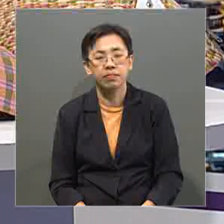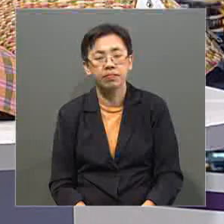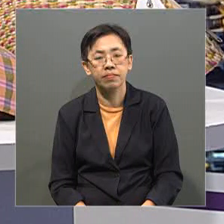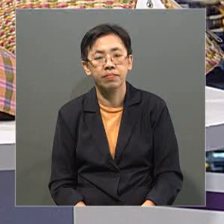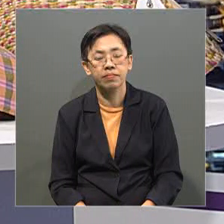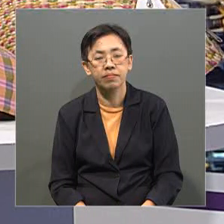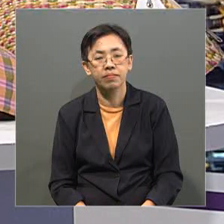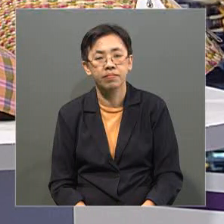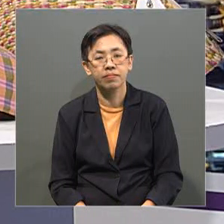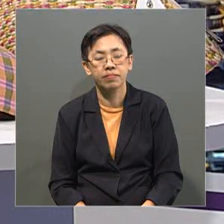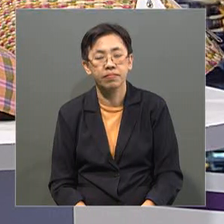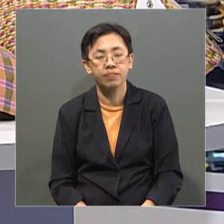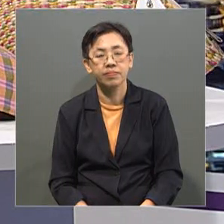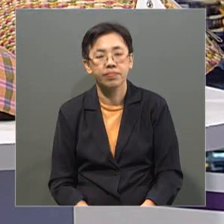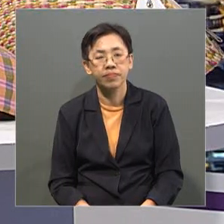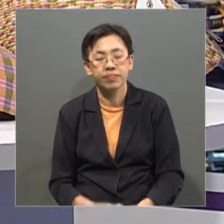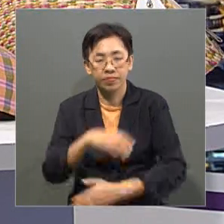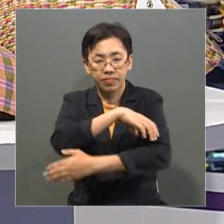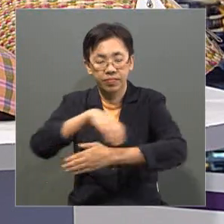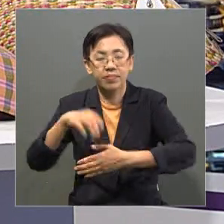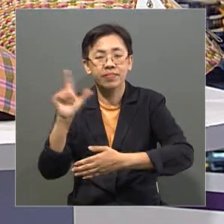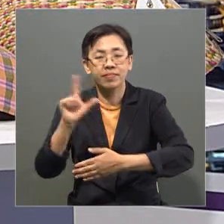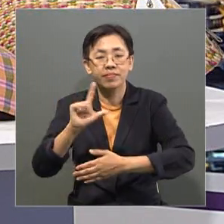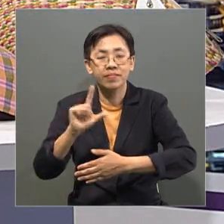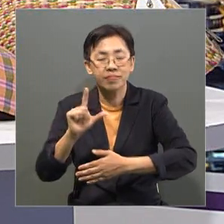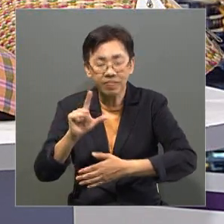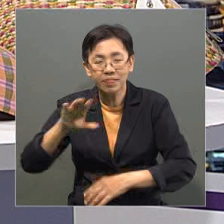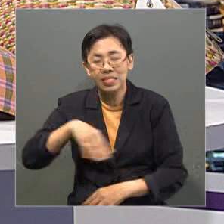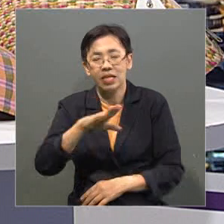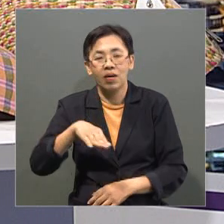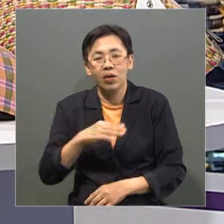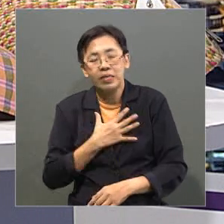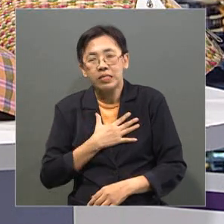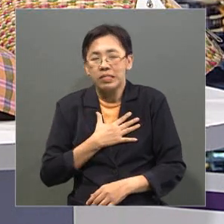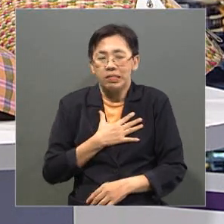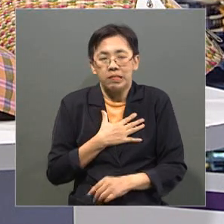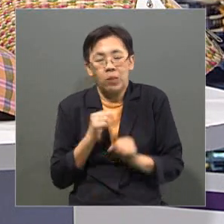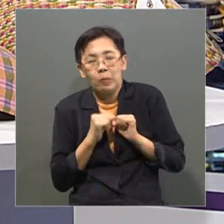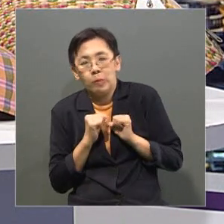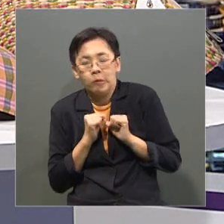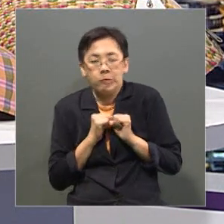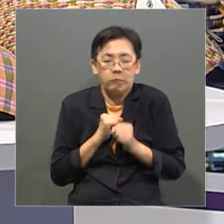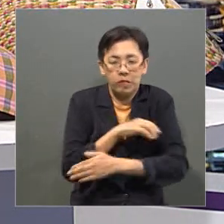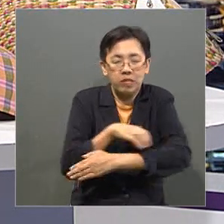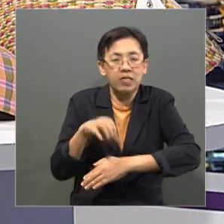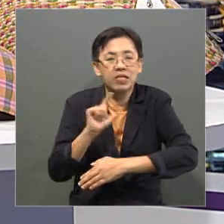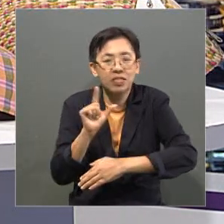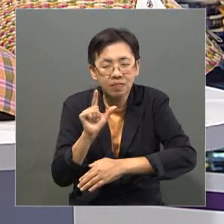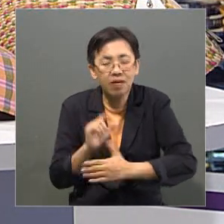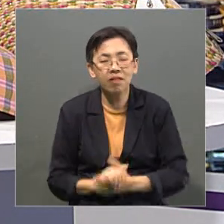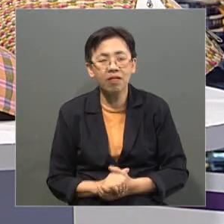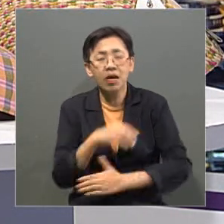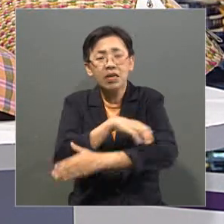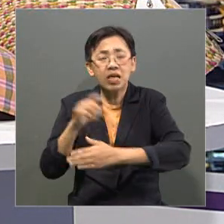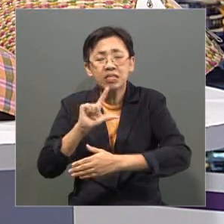มากันที่เรื่องของรถไฟฟ้าสายสีเหลืองนะครับซึ่งทำให้หลายคนเนี่ยหวั่นหวั่นใจกันไปนะครับคือเป็นห่วย